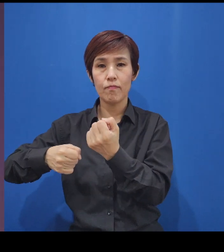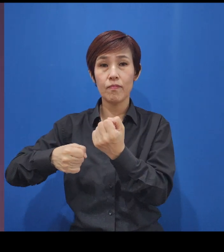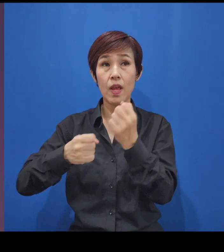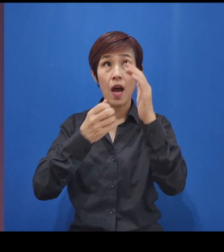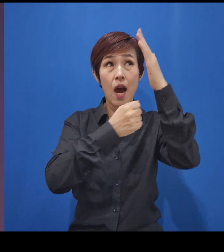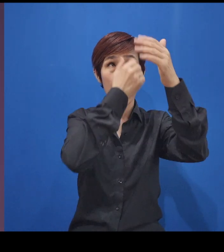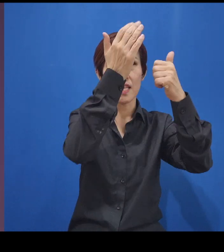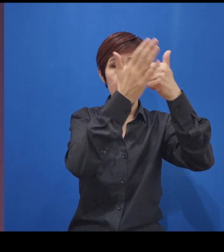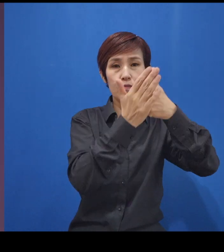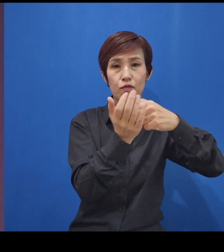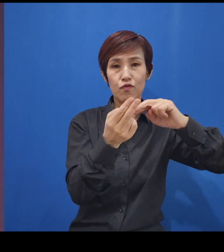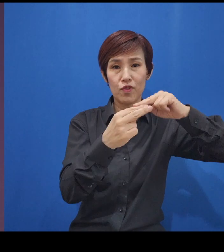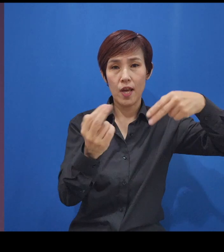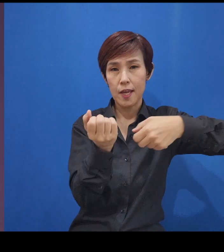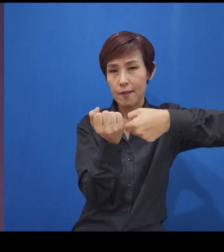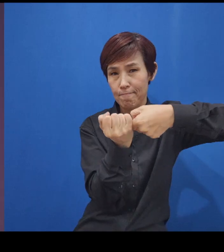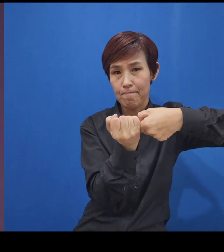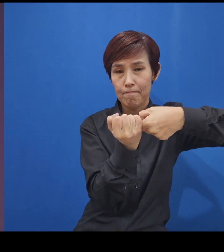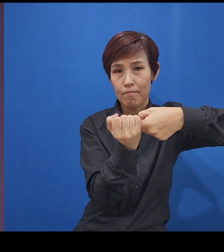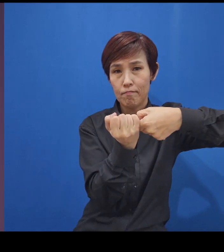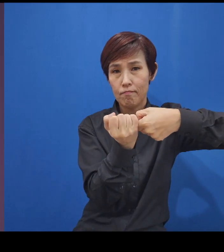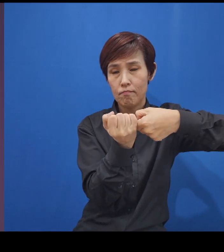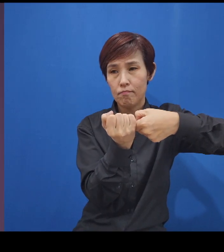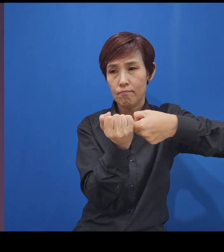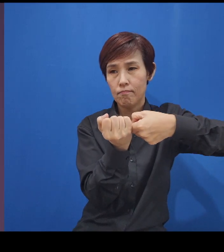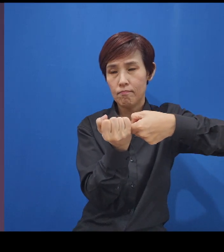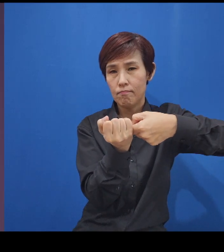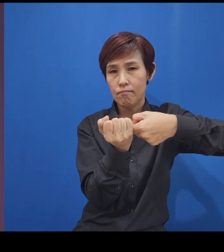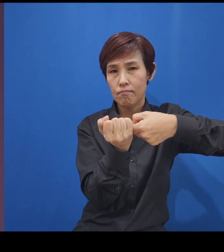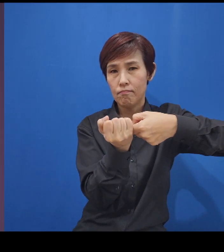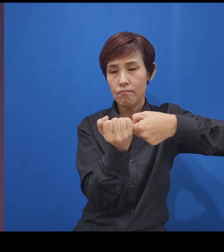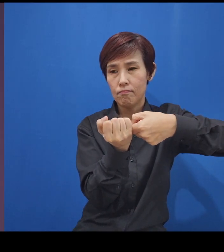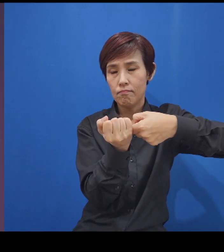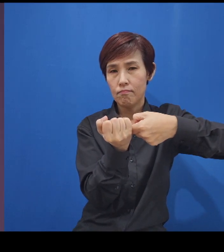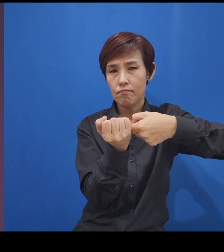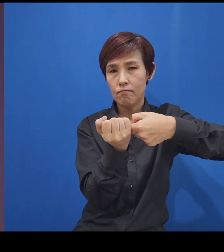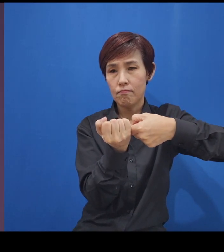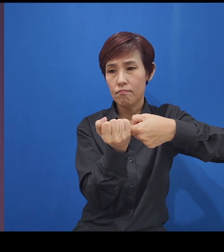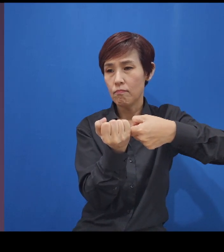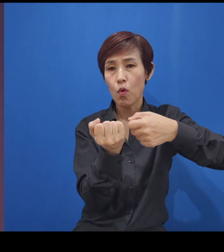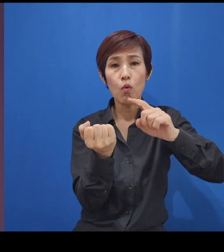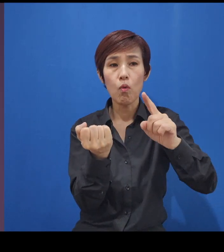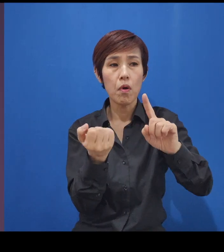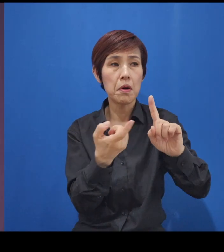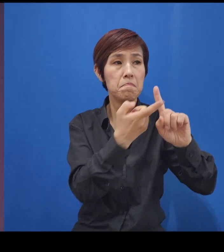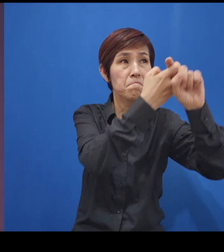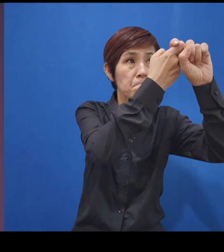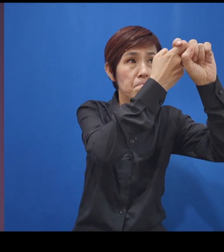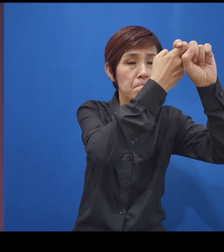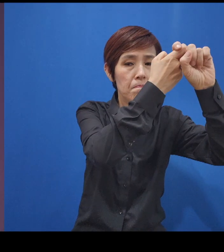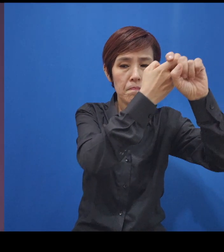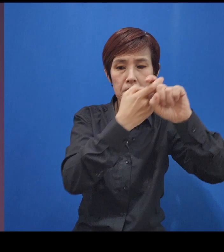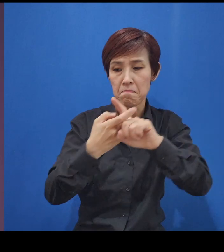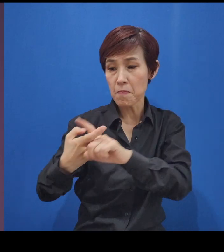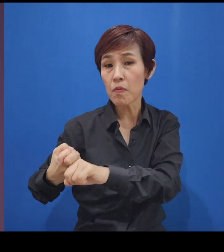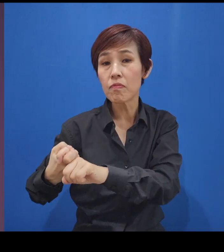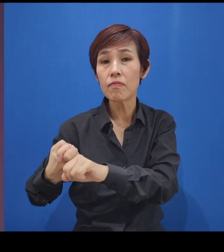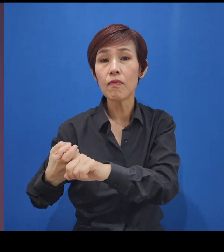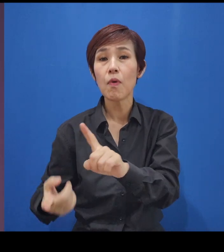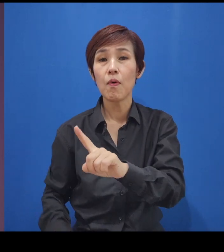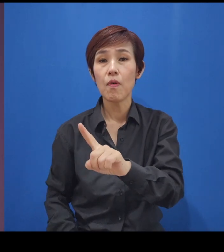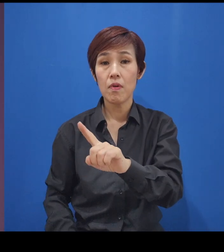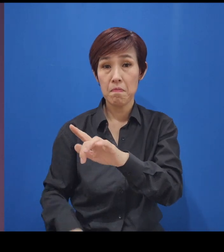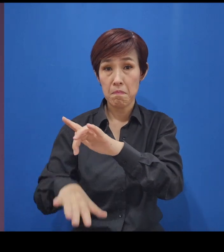줄다리기 밧줄을 잡는데 줄은 하나인데 우리가 어떤 방향으로 줄을 잡느냐, 우리의